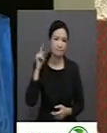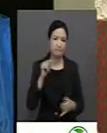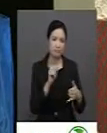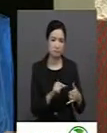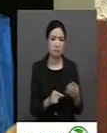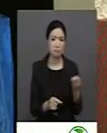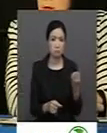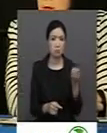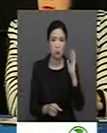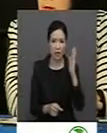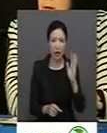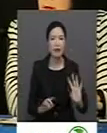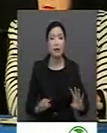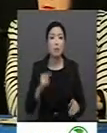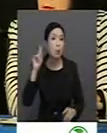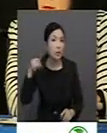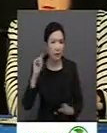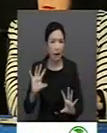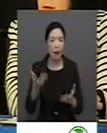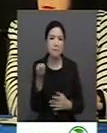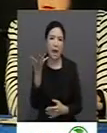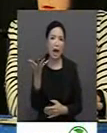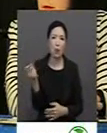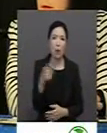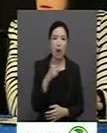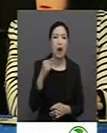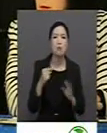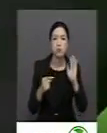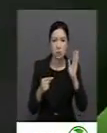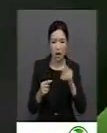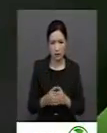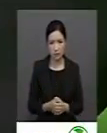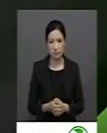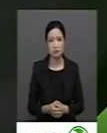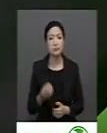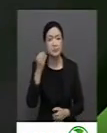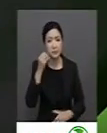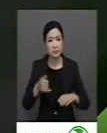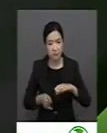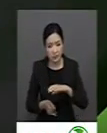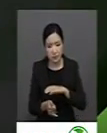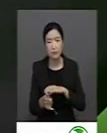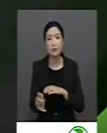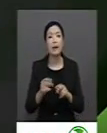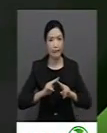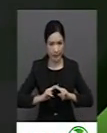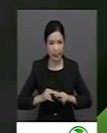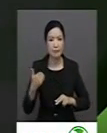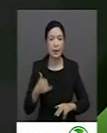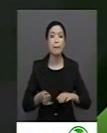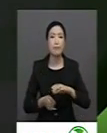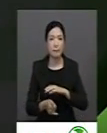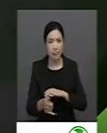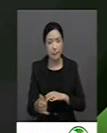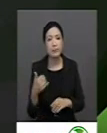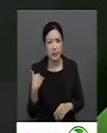าผู้ชาย 2-3 เท่าแล้วมันก็มีประเด็นเรื่องของการหายออกจากบ้านโดยสมัครใจก็คือว่าออกจากบ้านไปเองนะไม่ได้มีการหายแต่